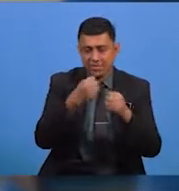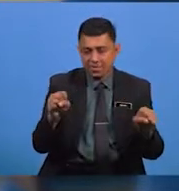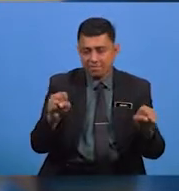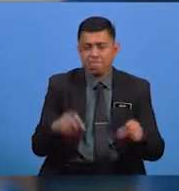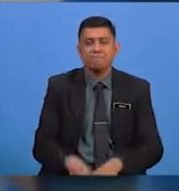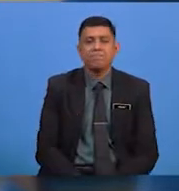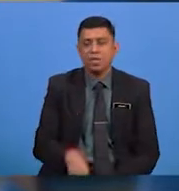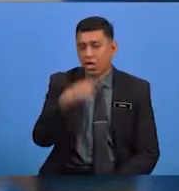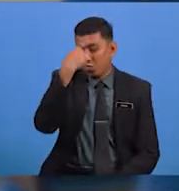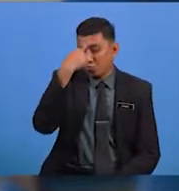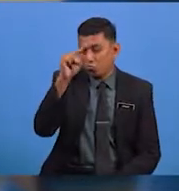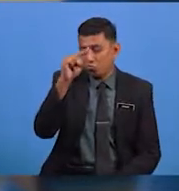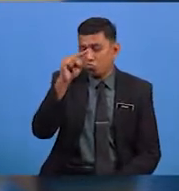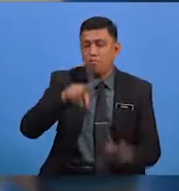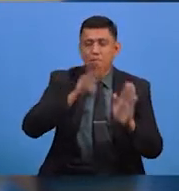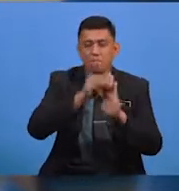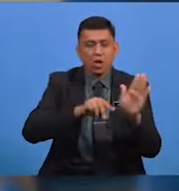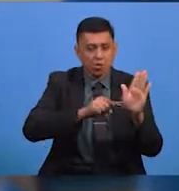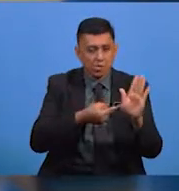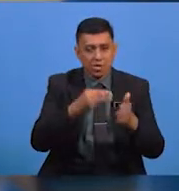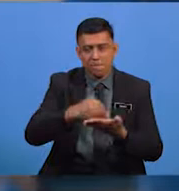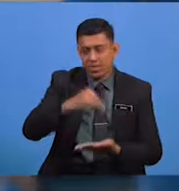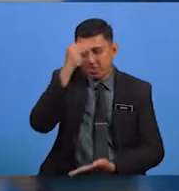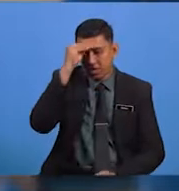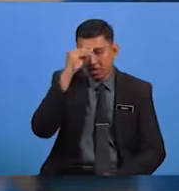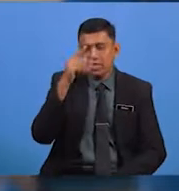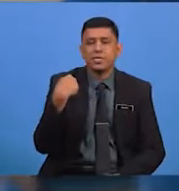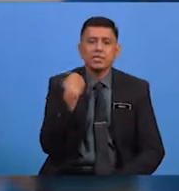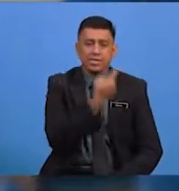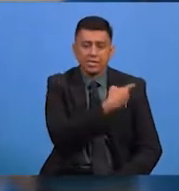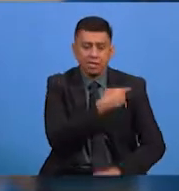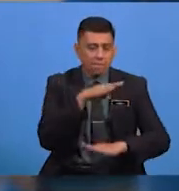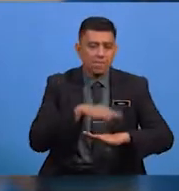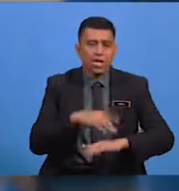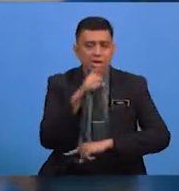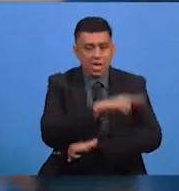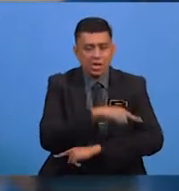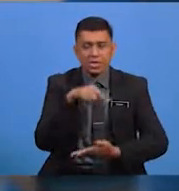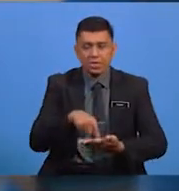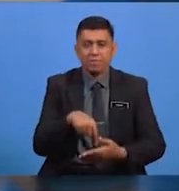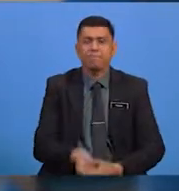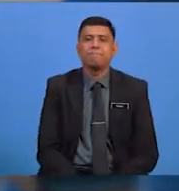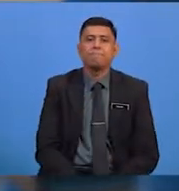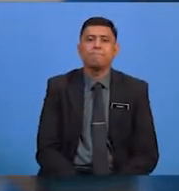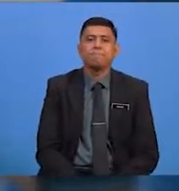untuk memulakan pembelajaran kita pada hari ini.